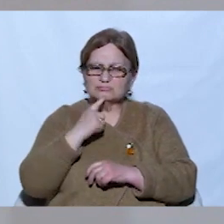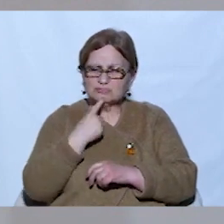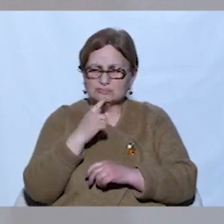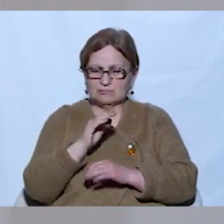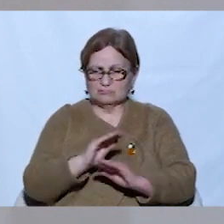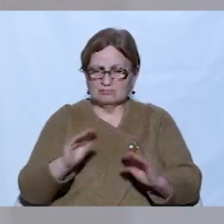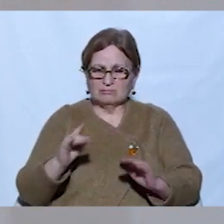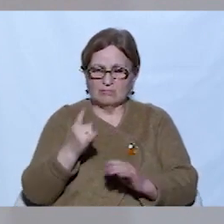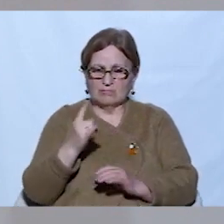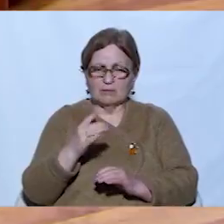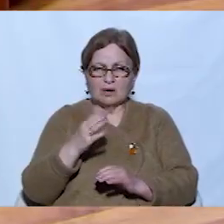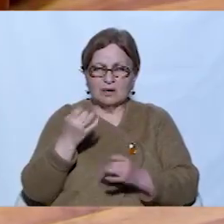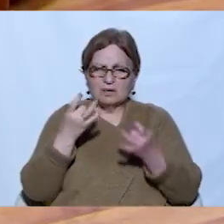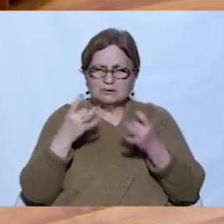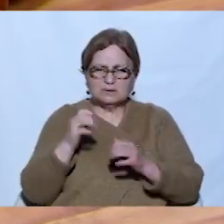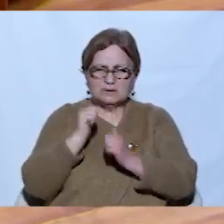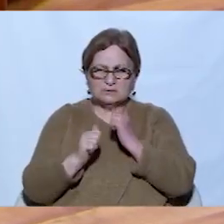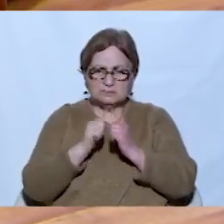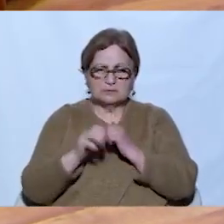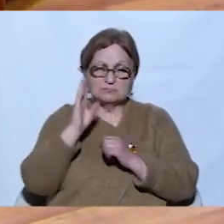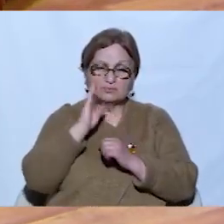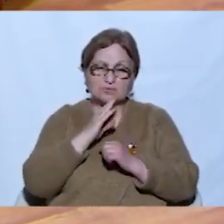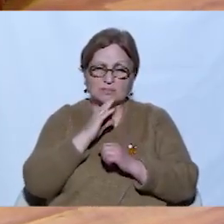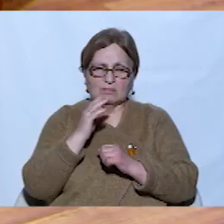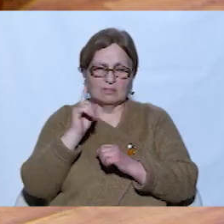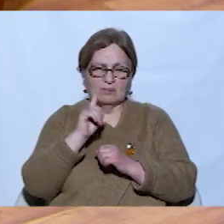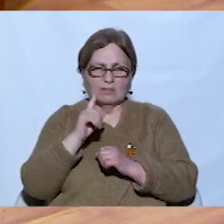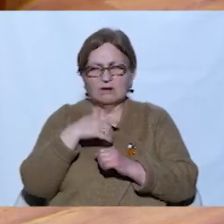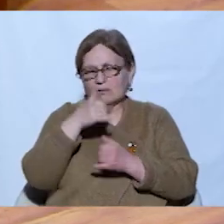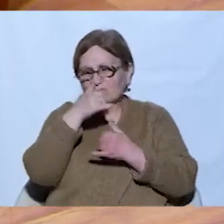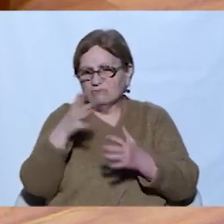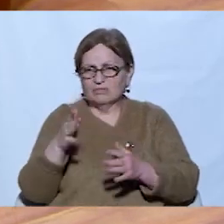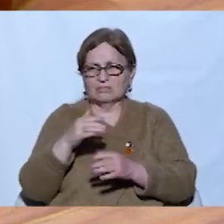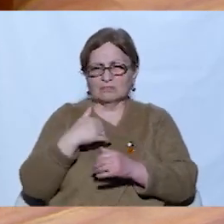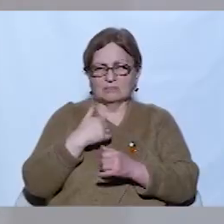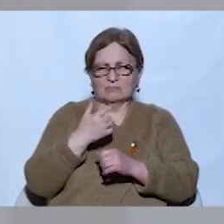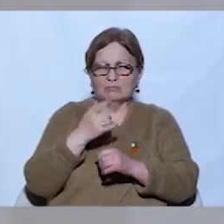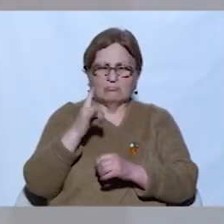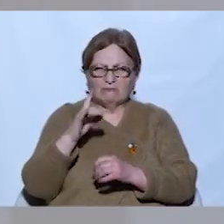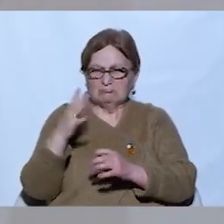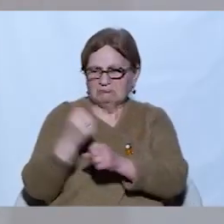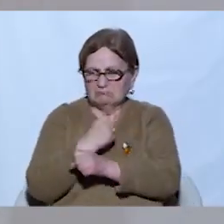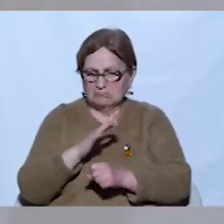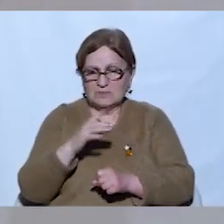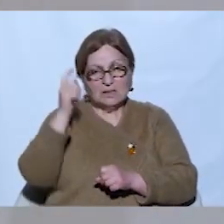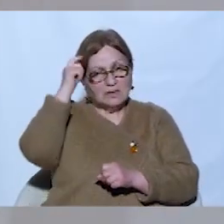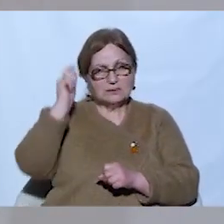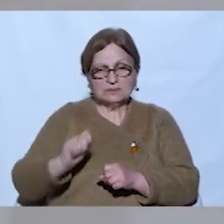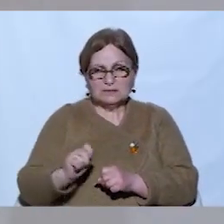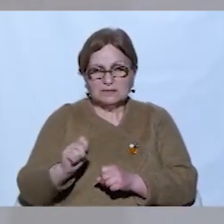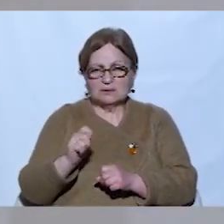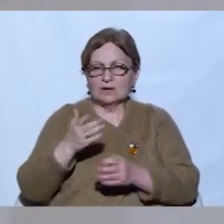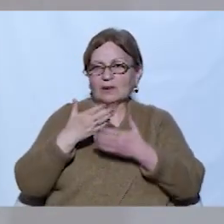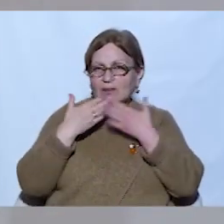ნომერ 1 და ქცევითი სირთულეების ქონე პრევენციისათვის. დიახ, უბრალოდ ძალიან ხშირად არის ხოლმე მშობლებისგან ის და იცი რა